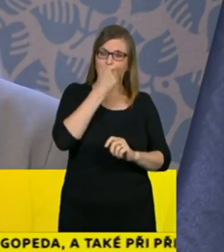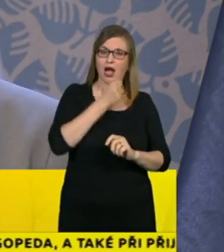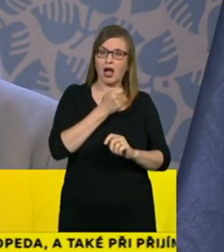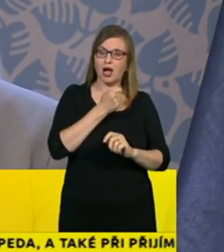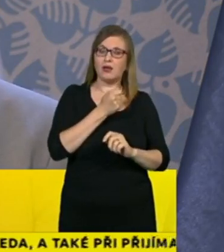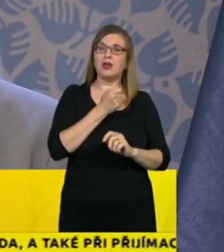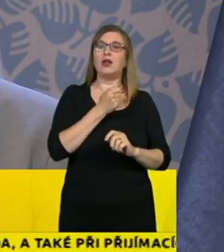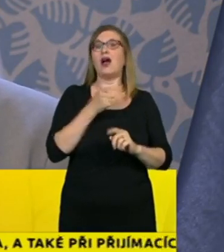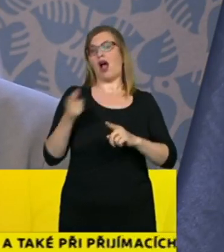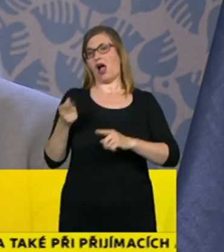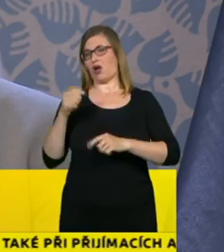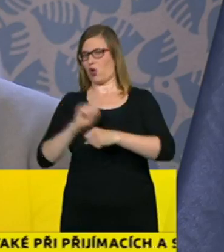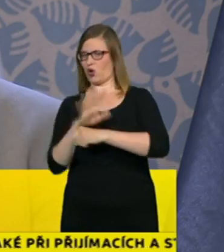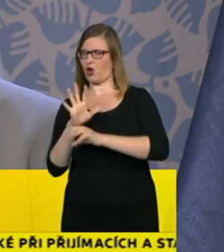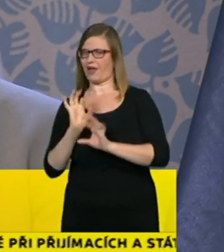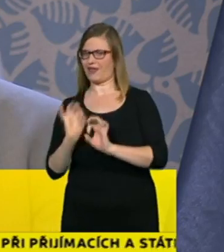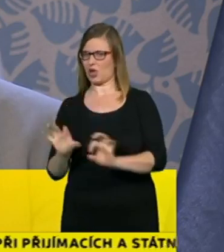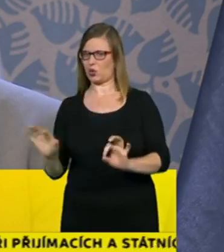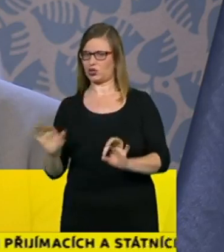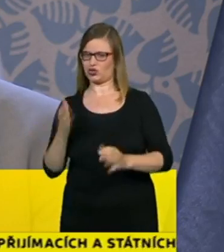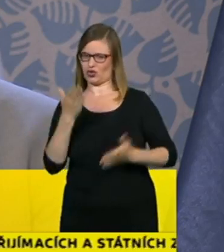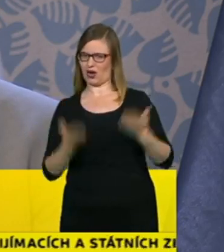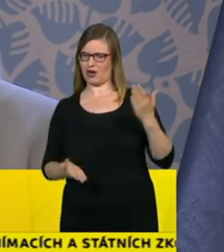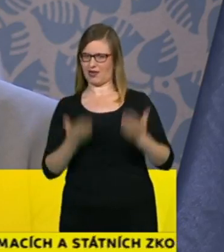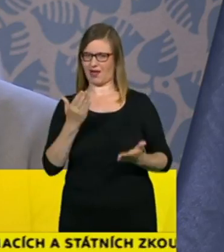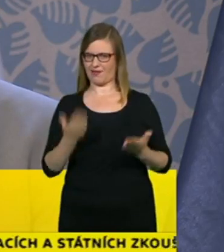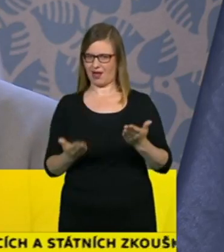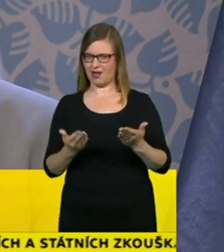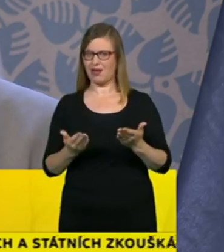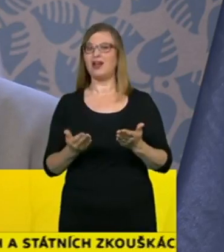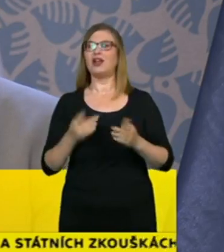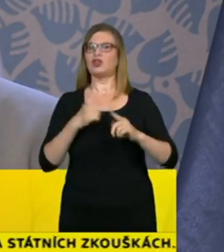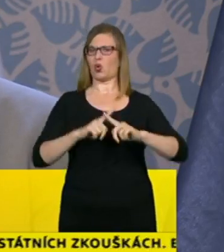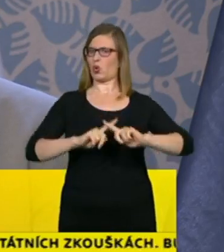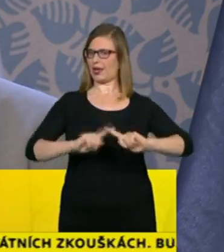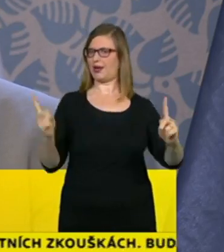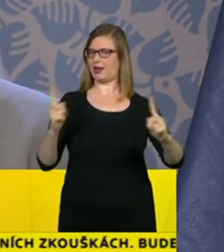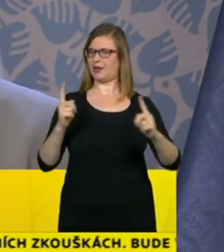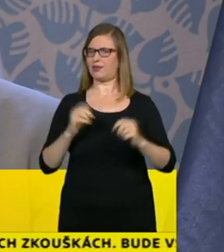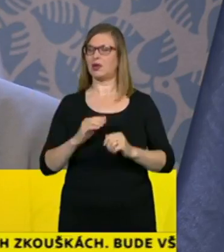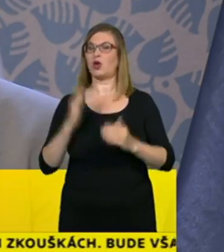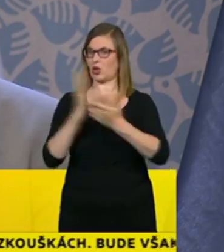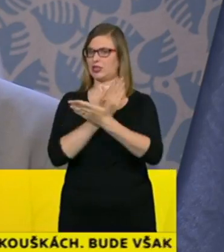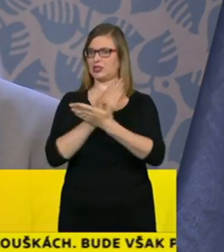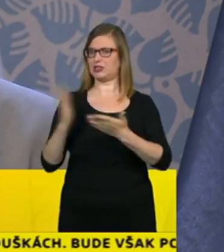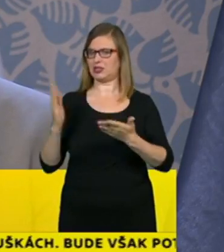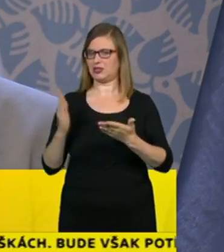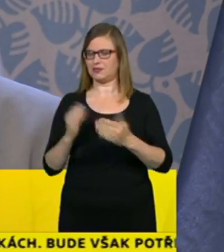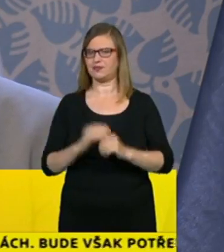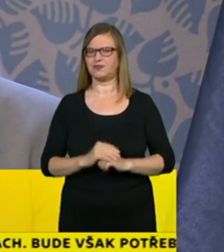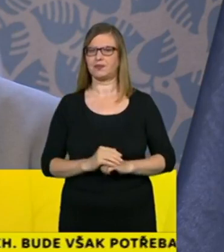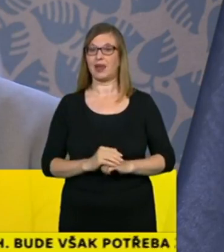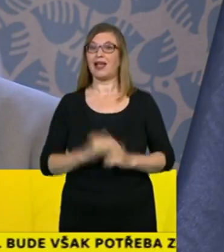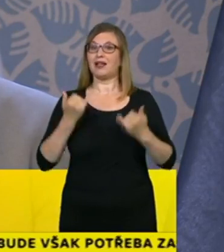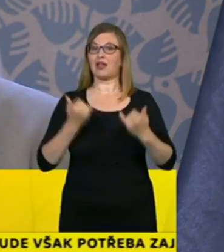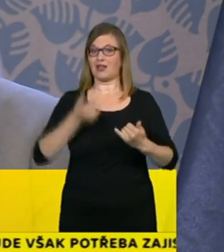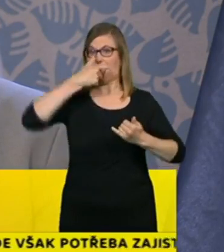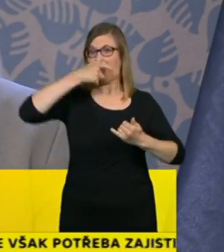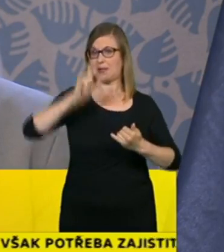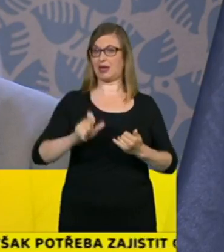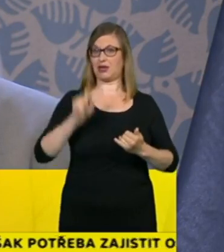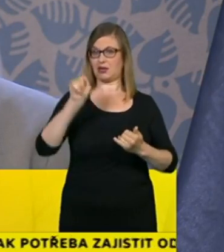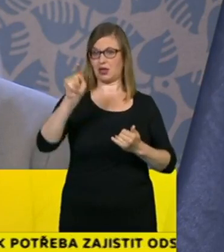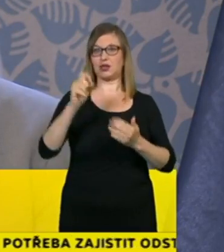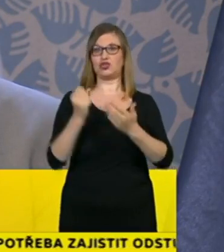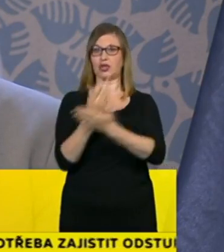mezi dětskou populací a dospělou uplatňuje výrazně méně. Teď úplně čerstvá studie americká to trochu